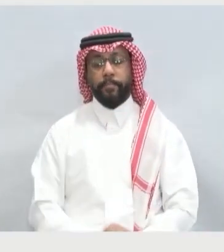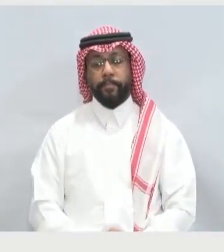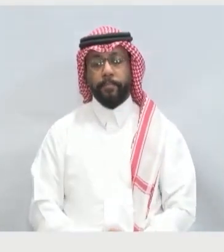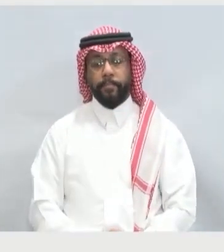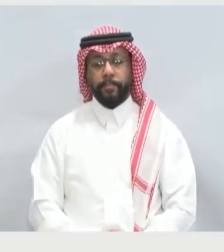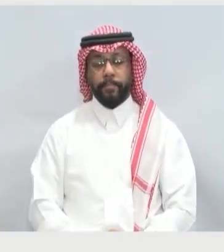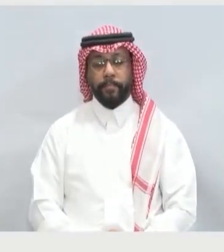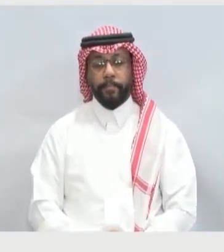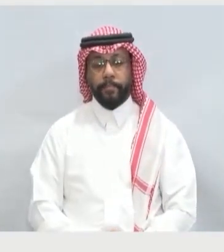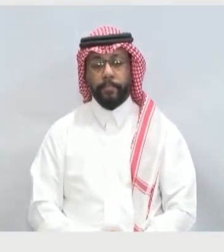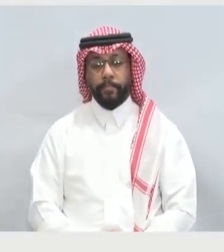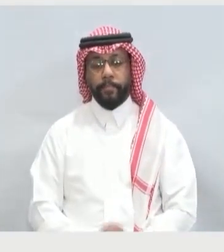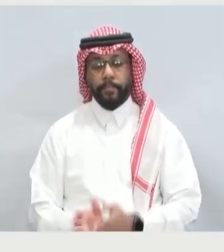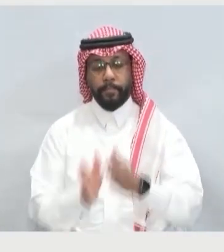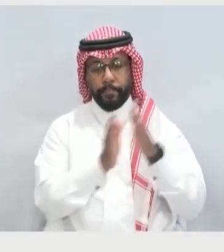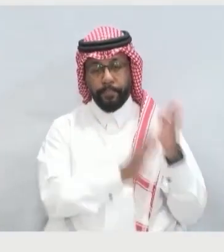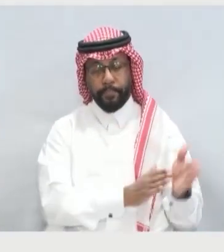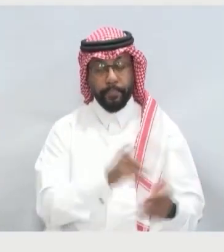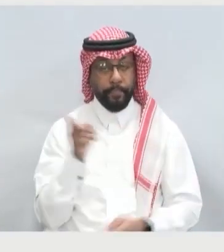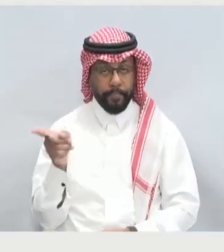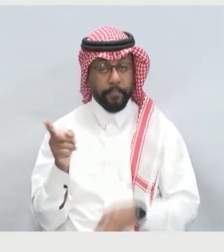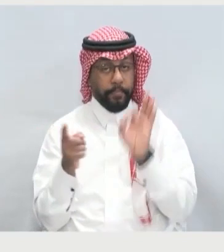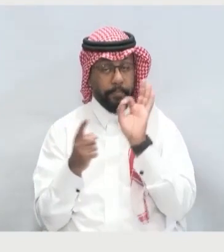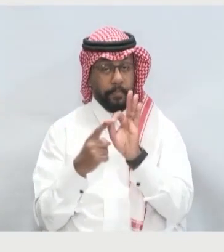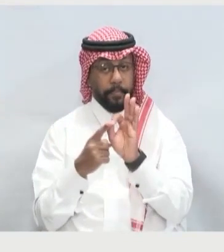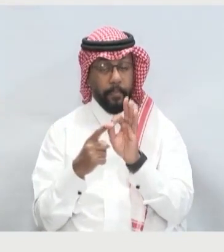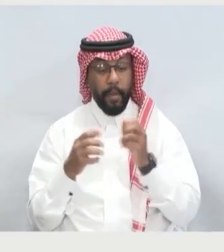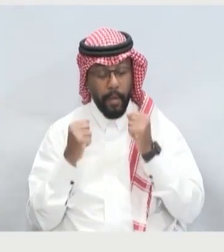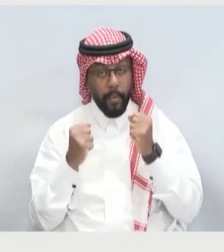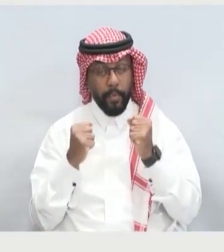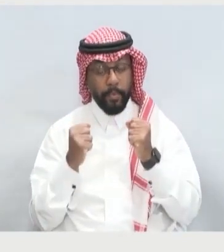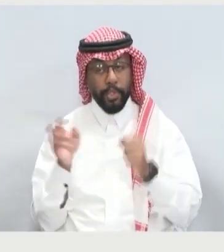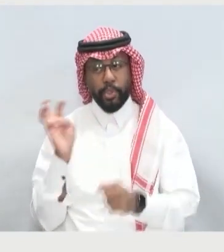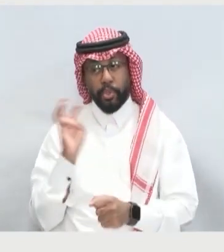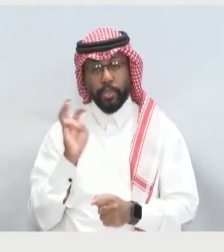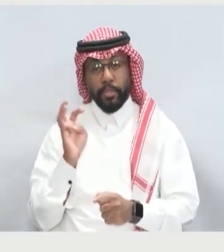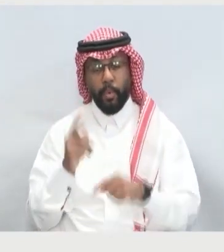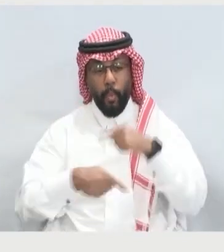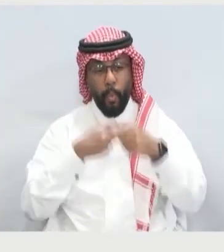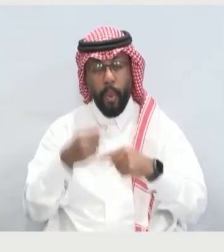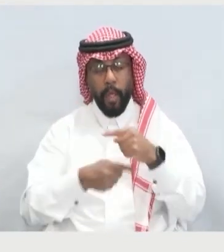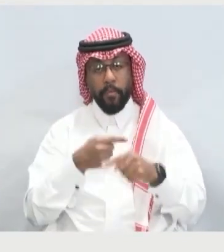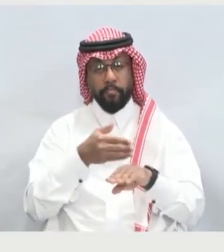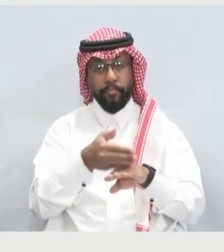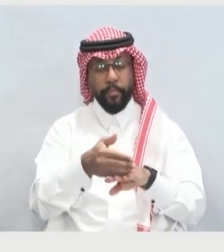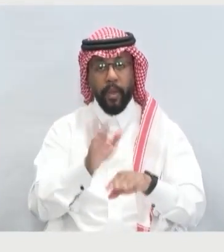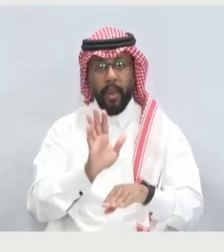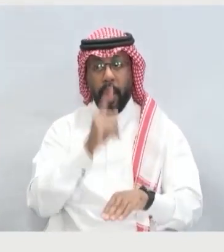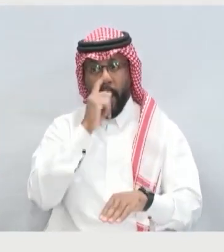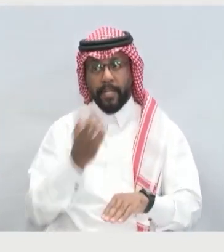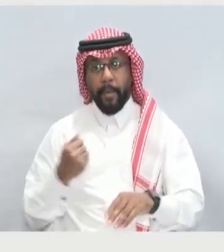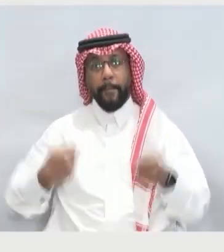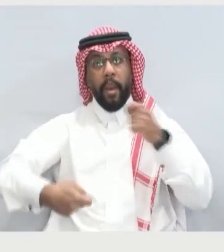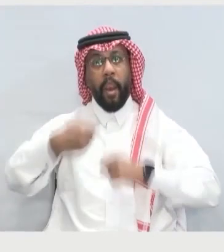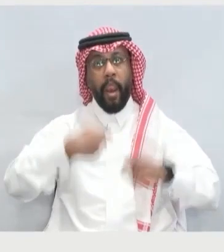المتداوله بناء عليه ما ذكرنا قبل قليل لا تستطيع الشركات في هذه القطاعات مواصله عملها ما لم تستثمر بشكل